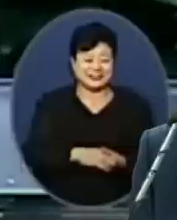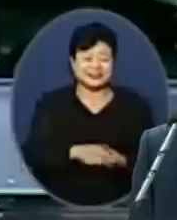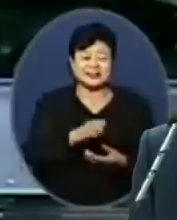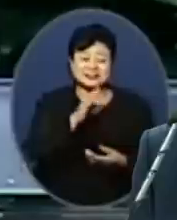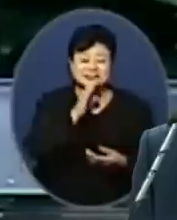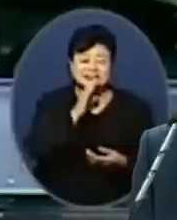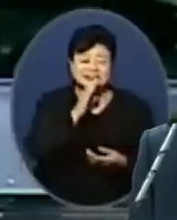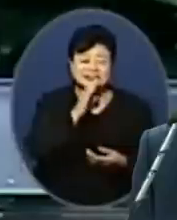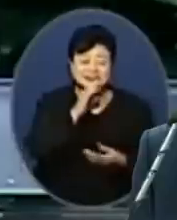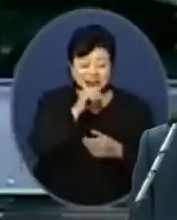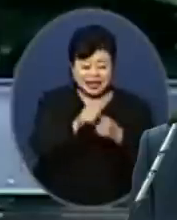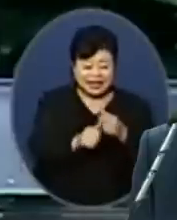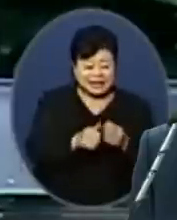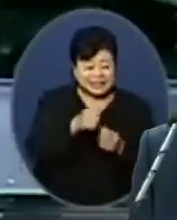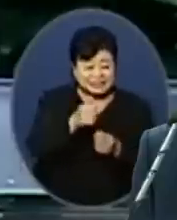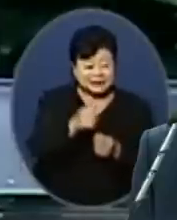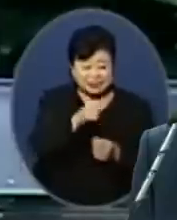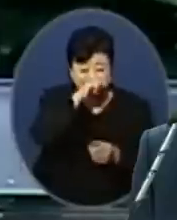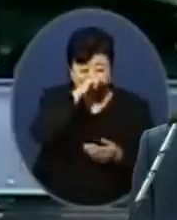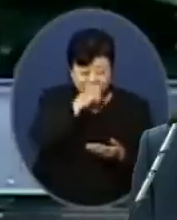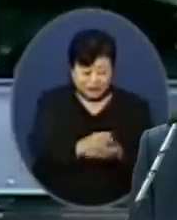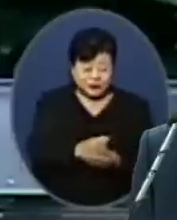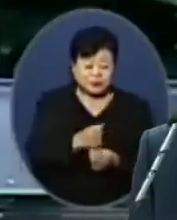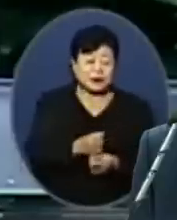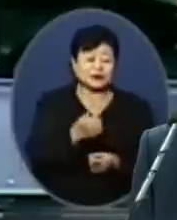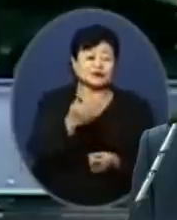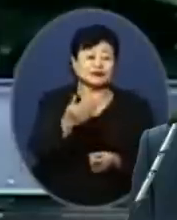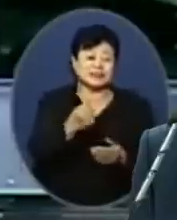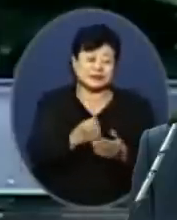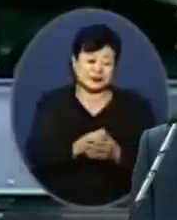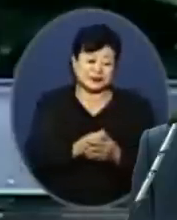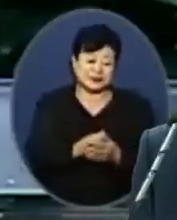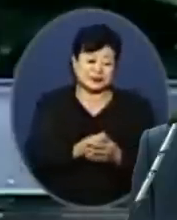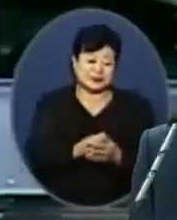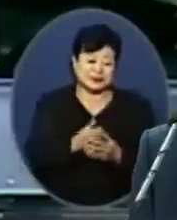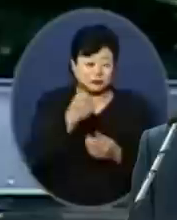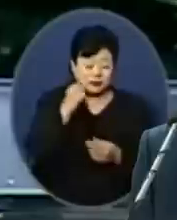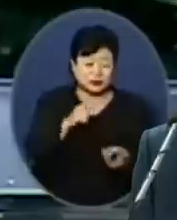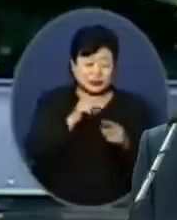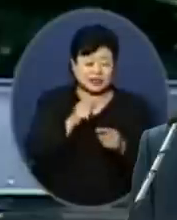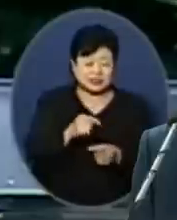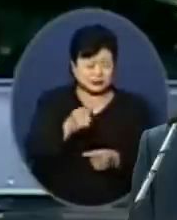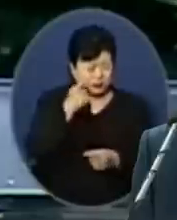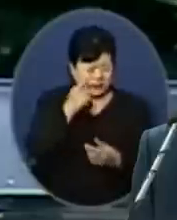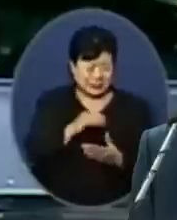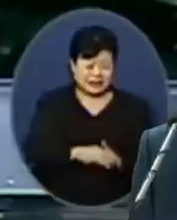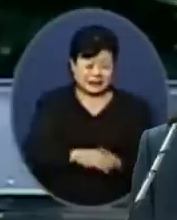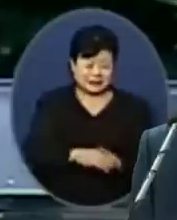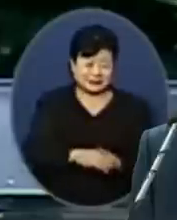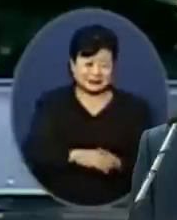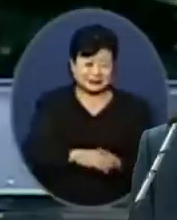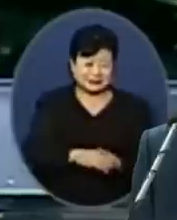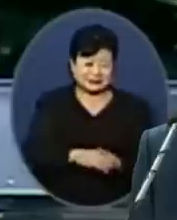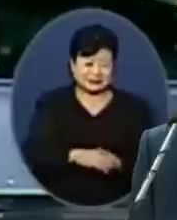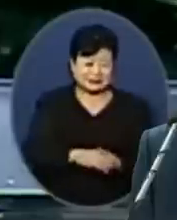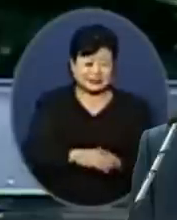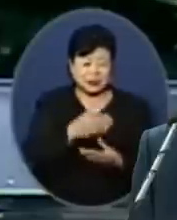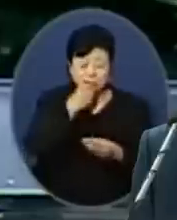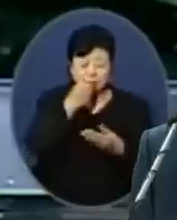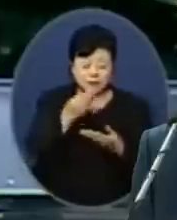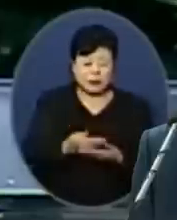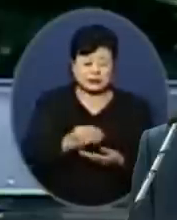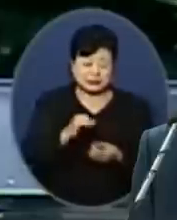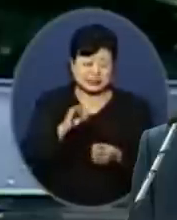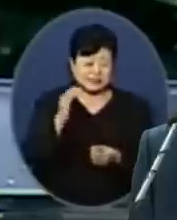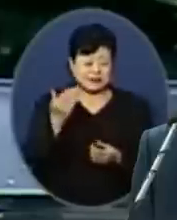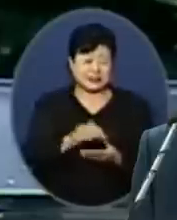사실은 여러분 하나님이 형통하게 만들어 놓았기 때문에 못 살게 될 수가 없습니다. 복받은